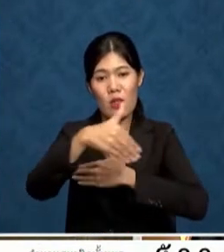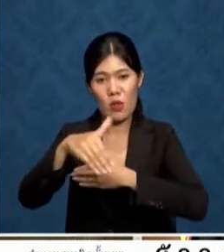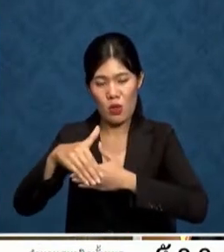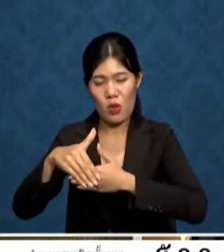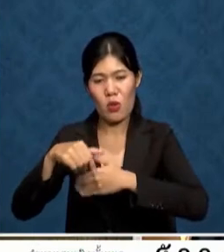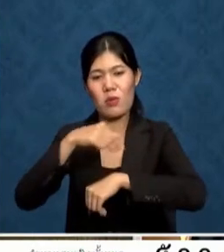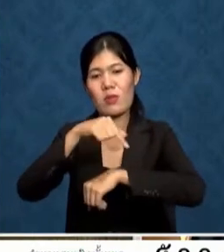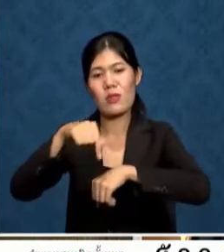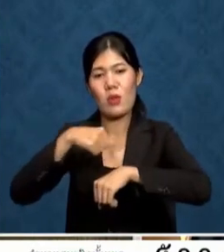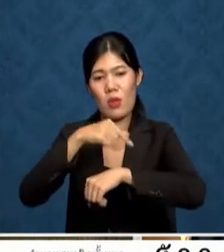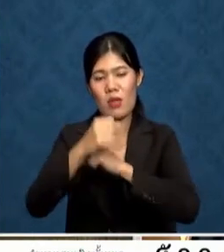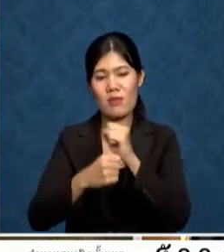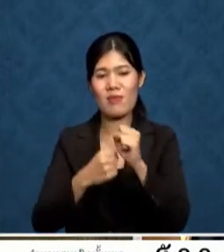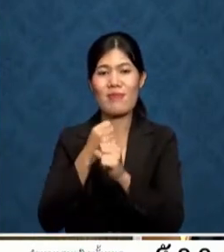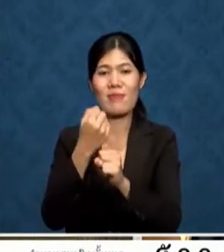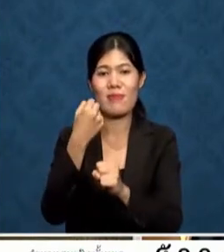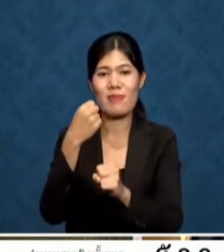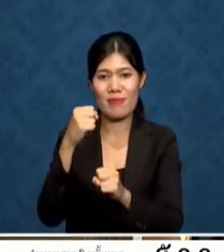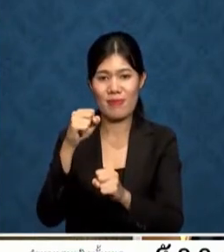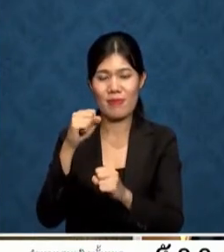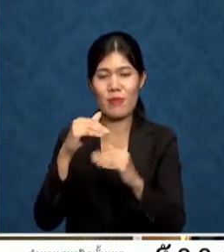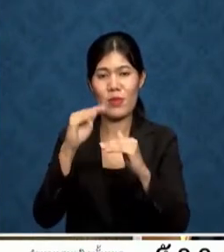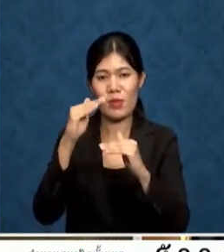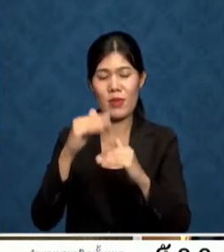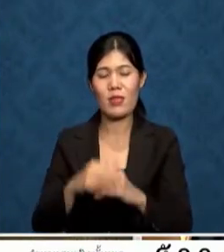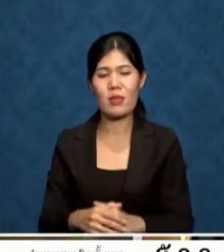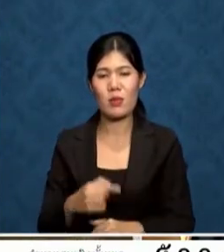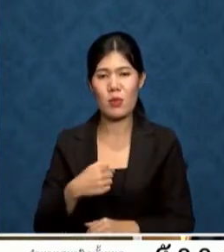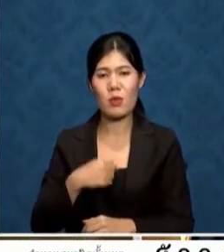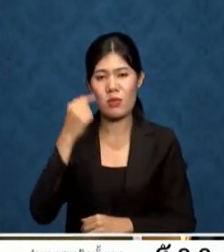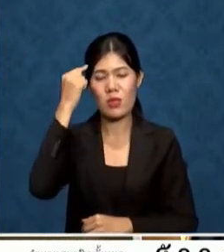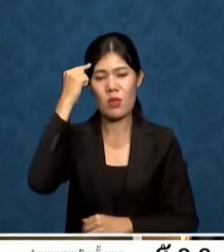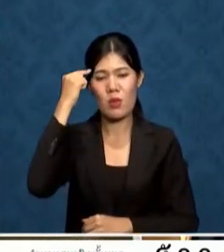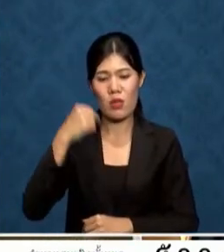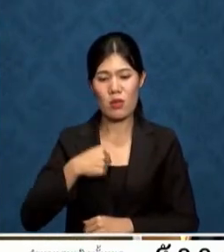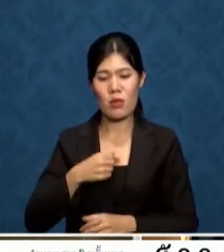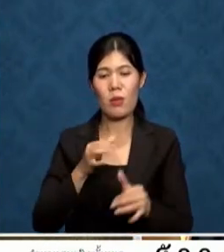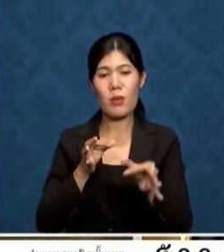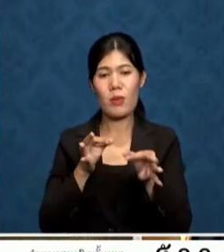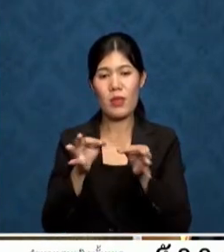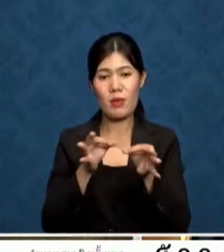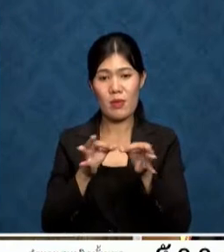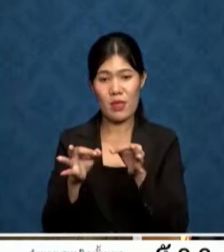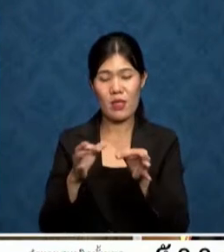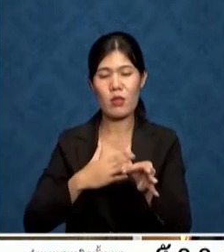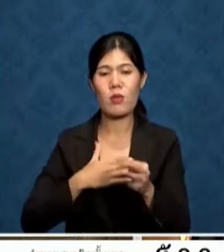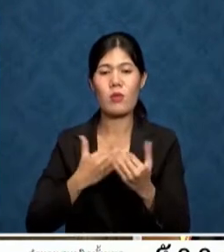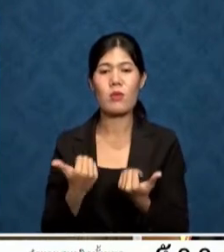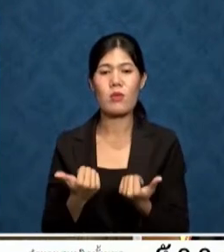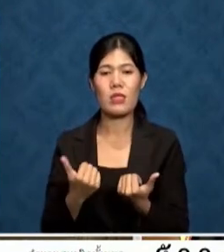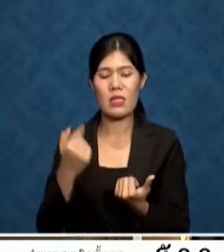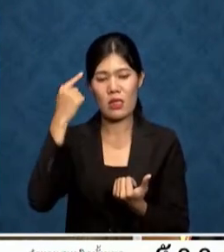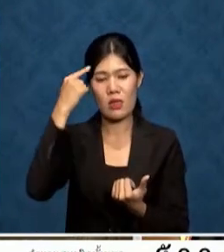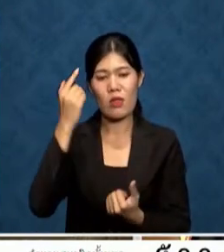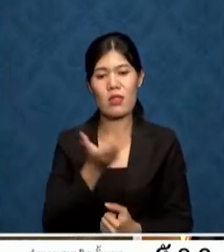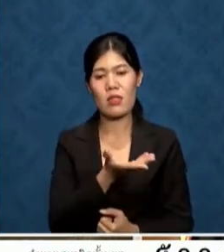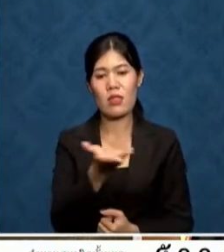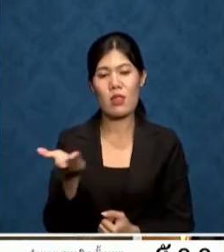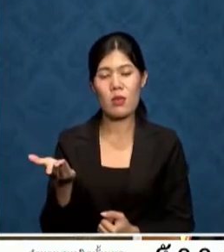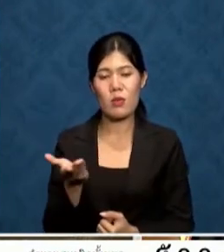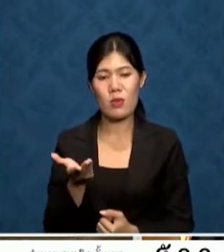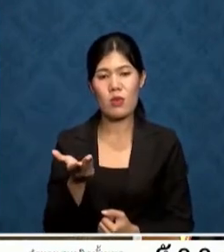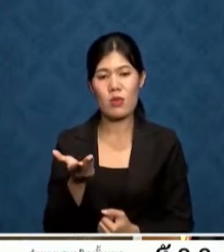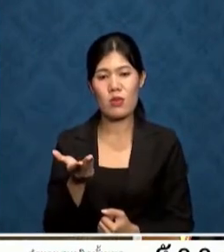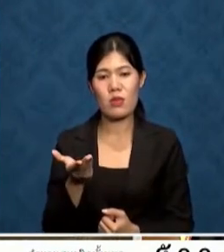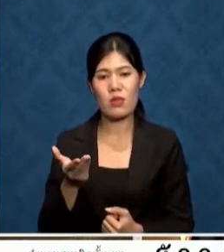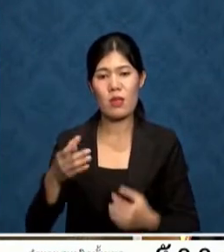เวลาเป็น 10ปีนะครับผมหวังว่าการอภิปรายของผมในครั้งนี้จะทำให้เราทุกคนนะครับไม่เพียงแต่ฝ่าย